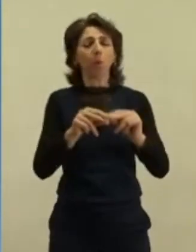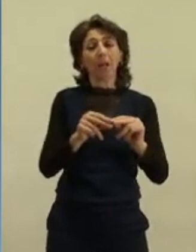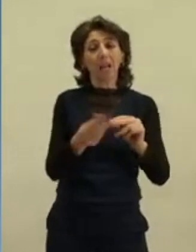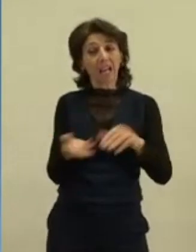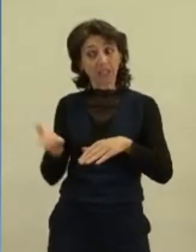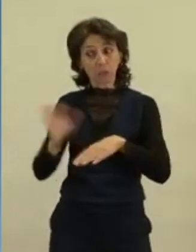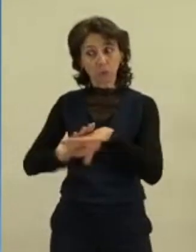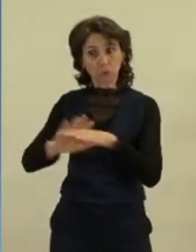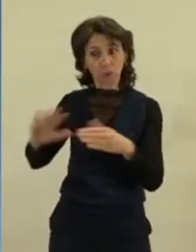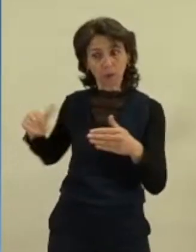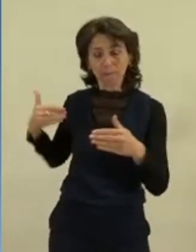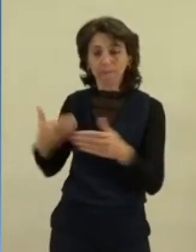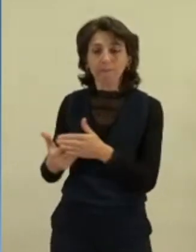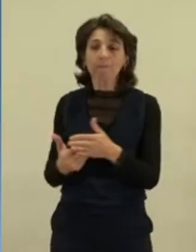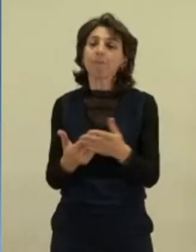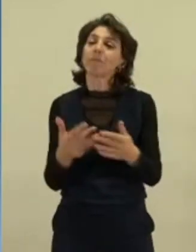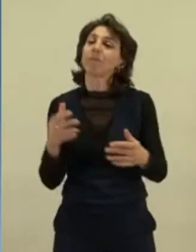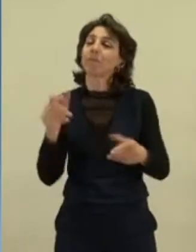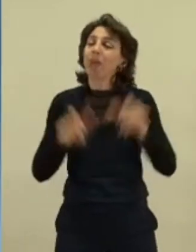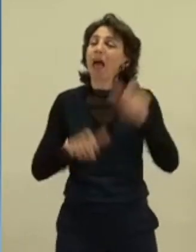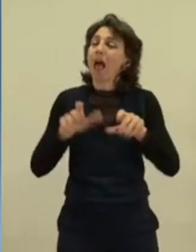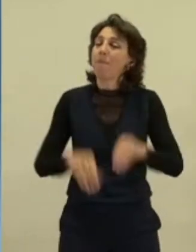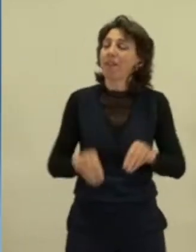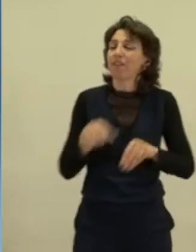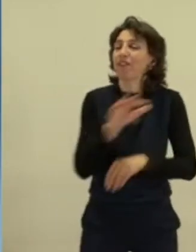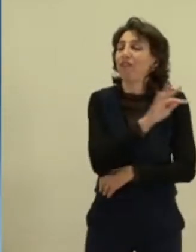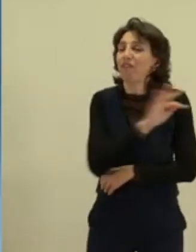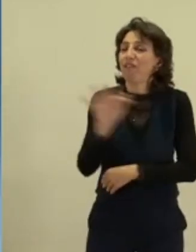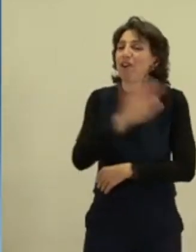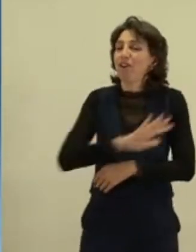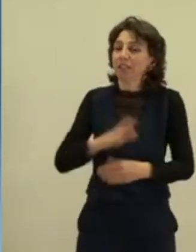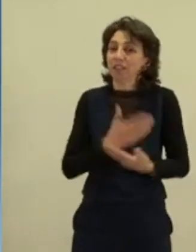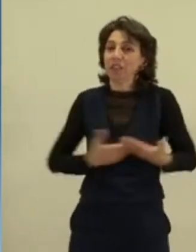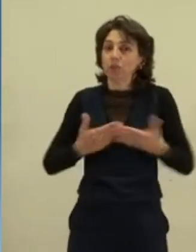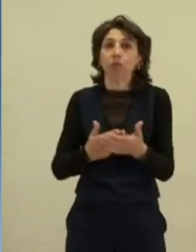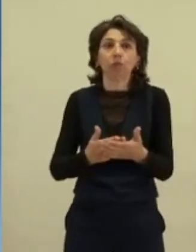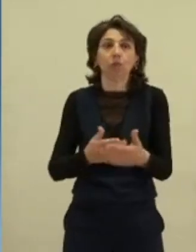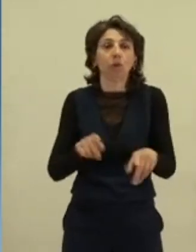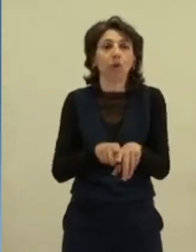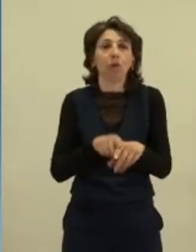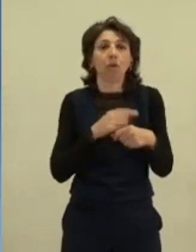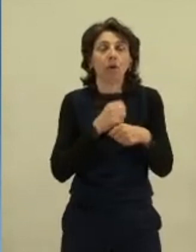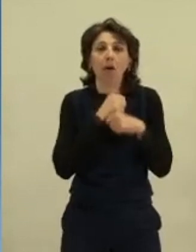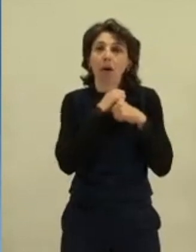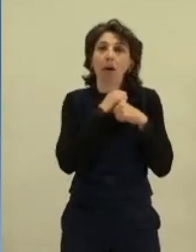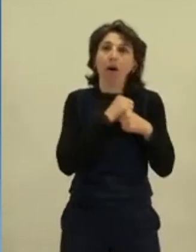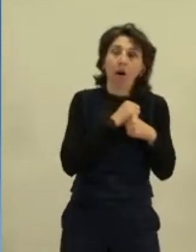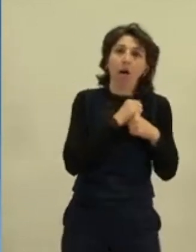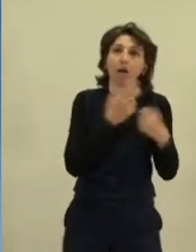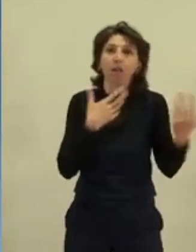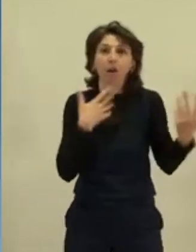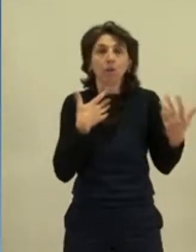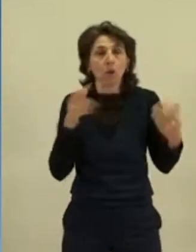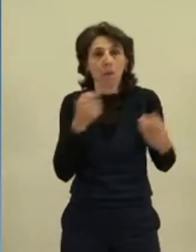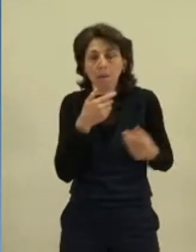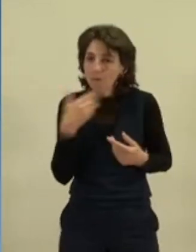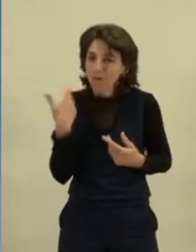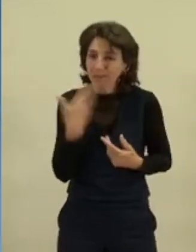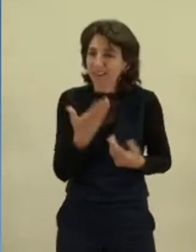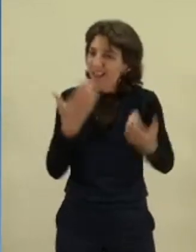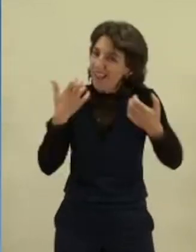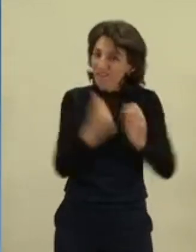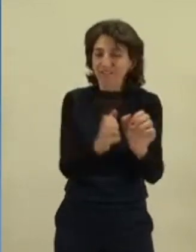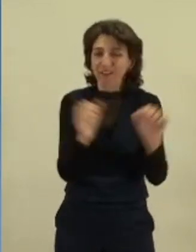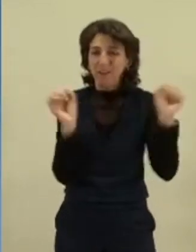pu et qui aurait dû leur être épargnée. Dans ce domaine, il faut retrouver la politique du temps long, celle